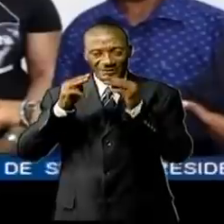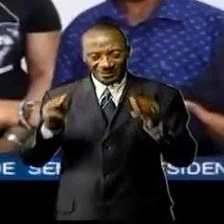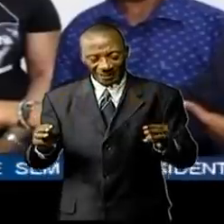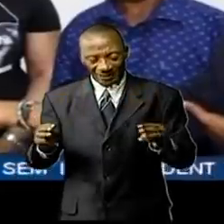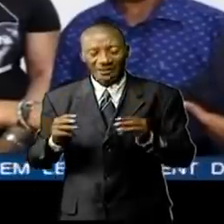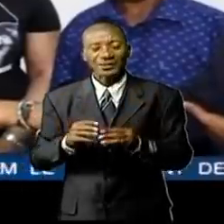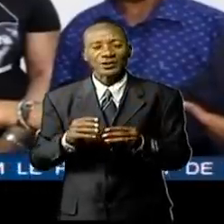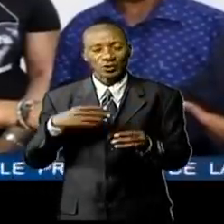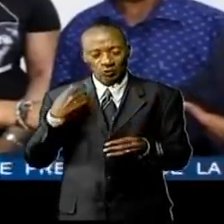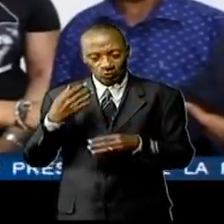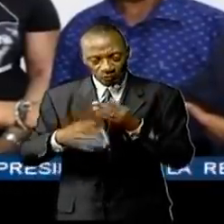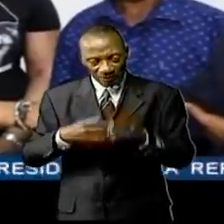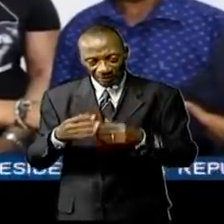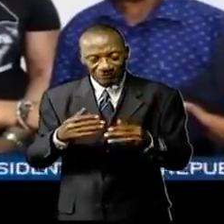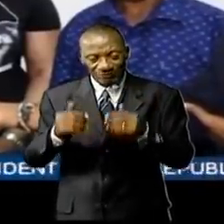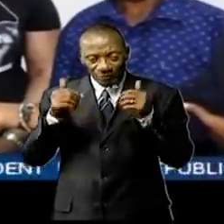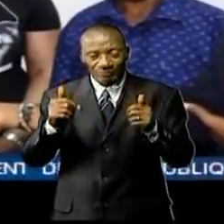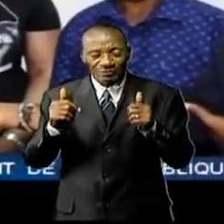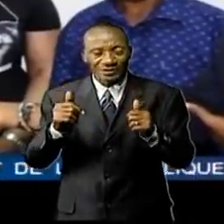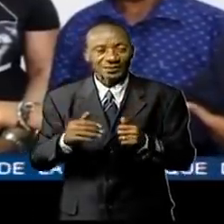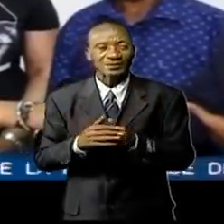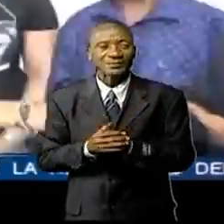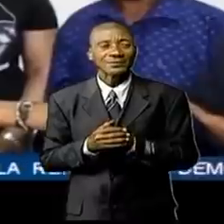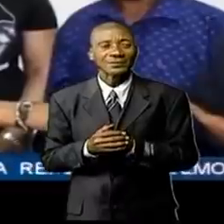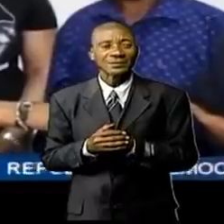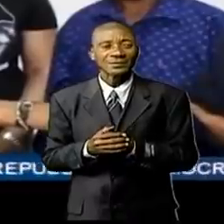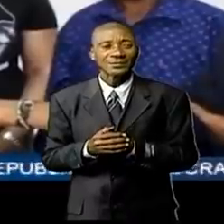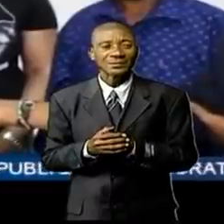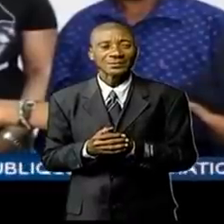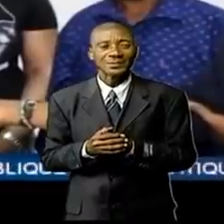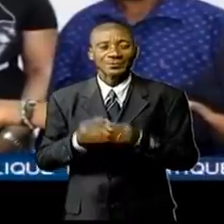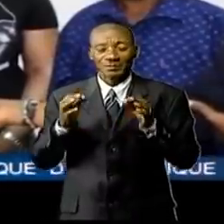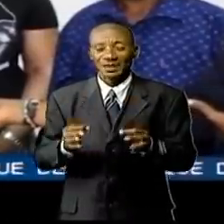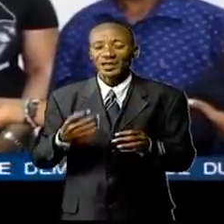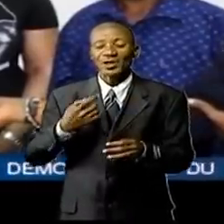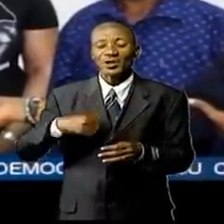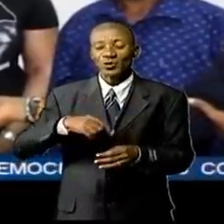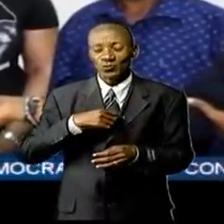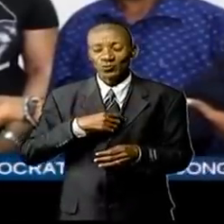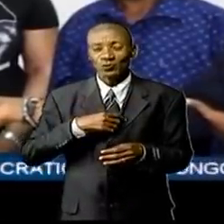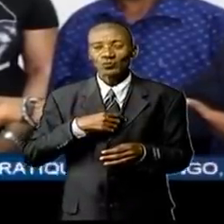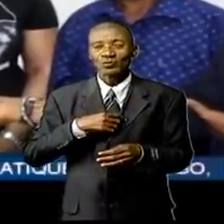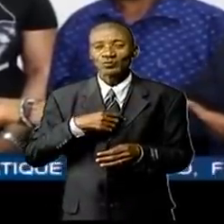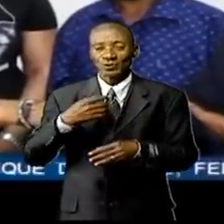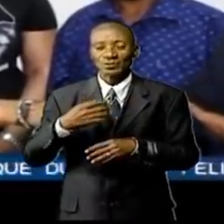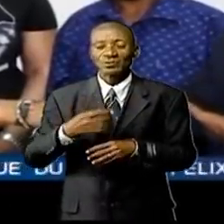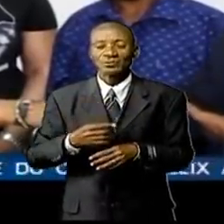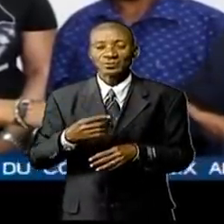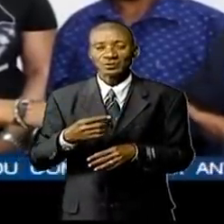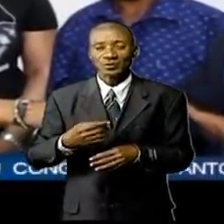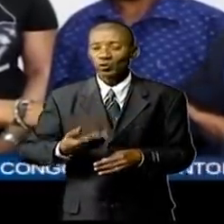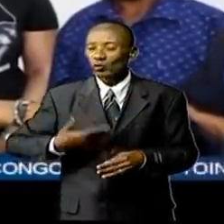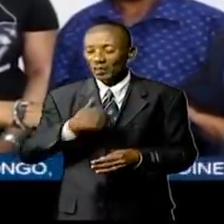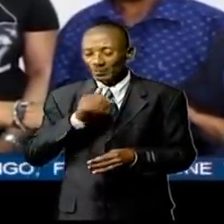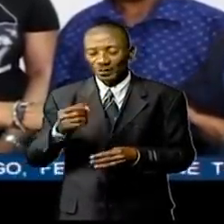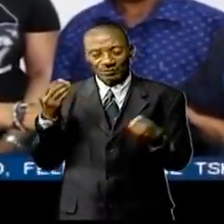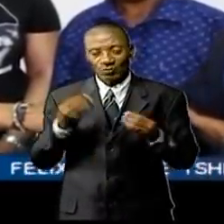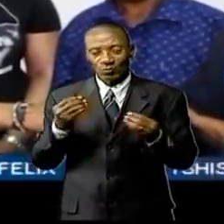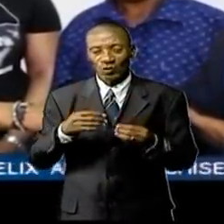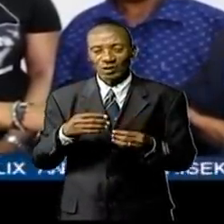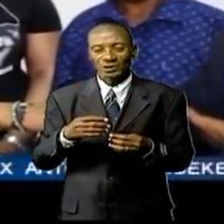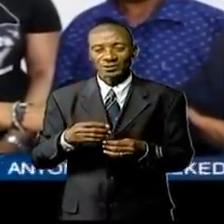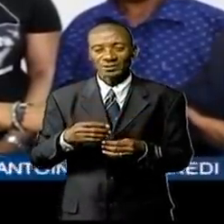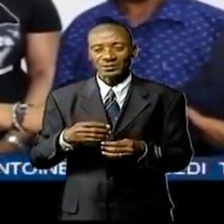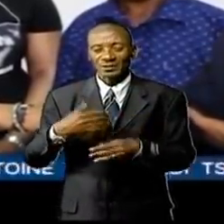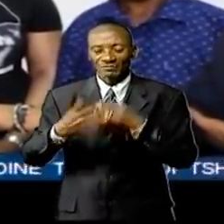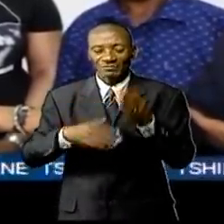permanente. Chose grave. On vient de publier les budgets, mais nous sommes nulle part. C'est la raison pour laquelle nous avons pris